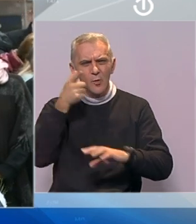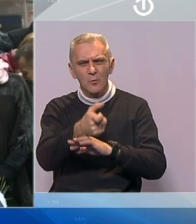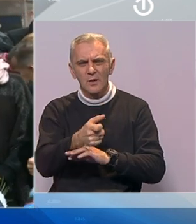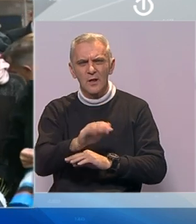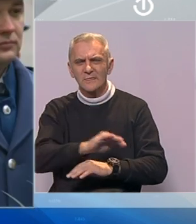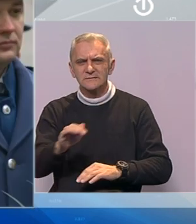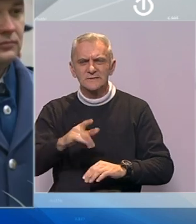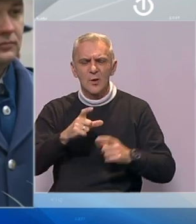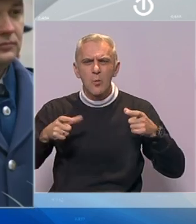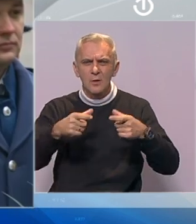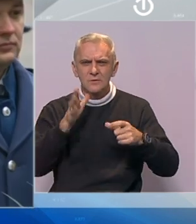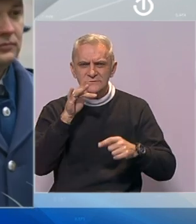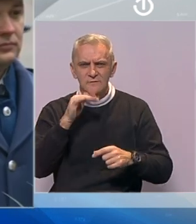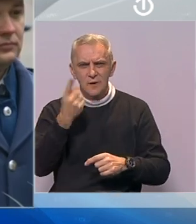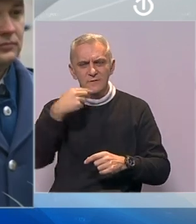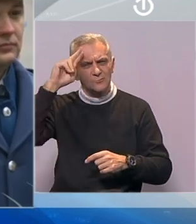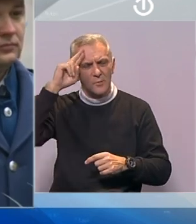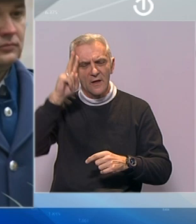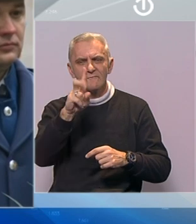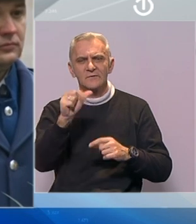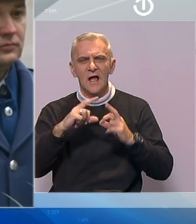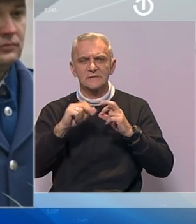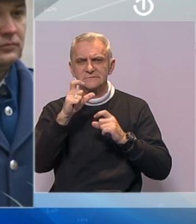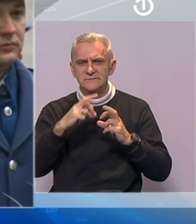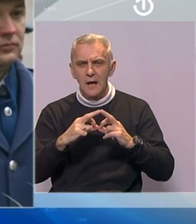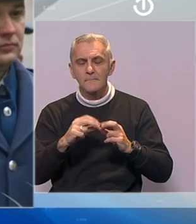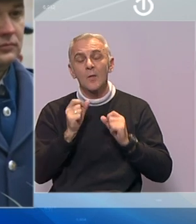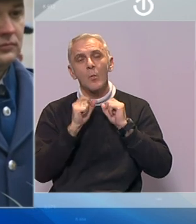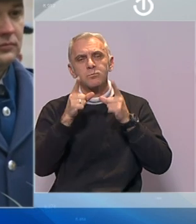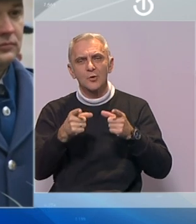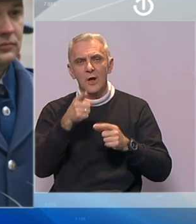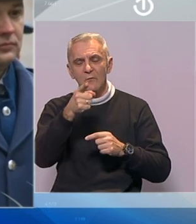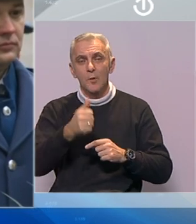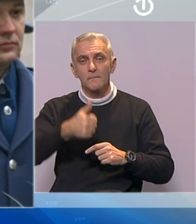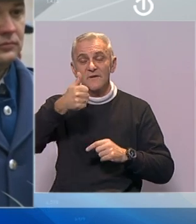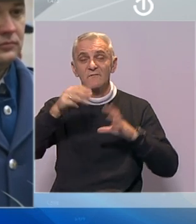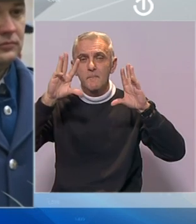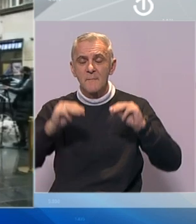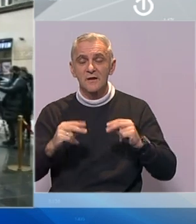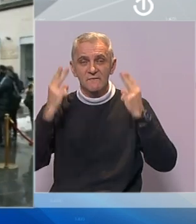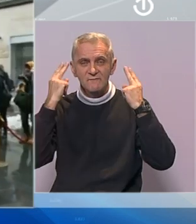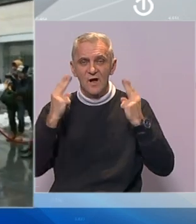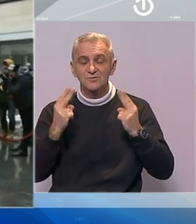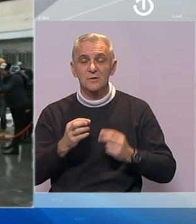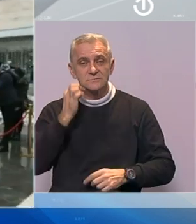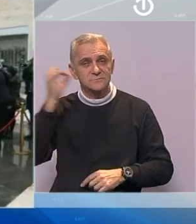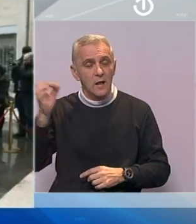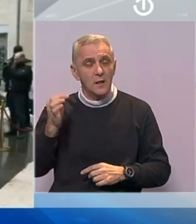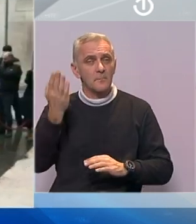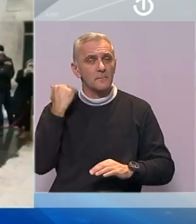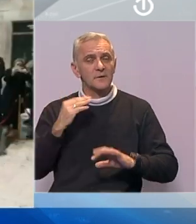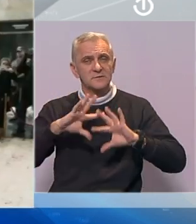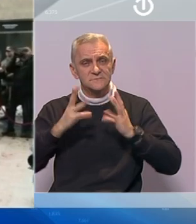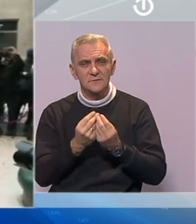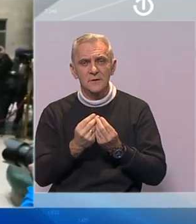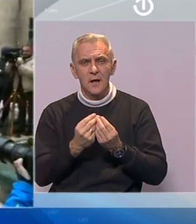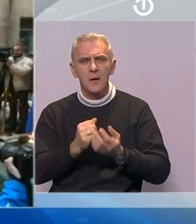opkoljenog Sarajeva te spomen parku Vraca. Poruka je ta da je 1. mart važan dan prije svega jer je